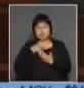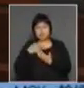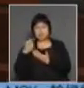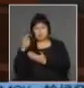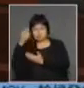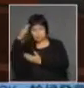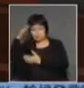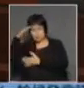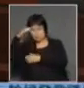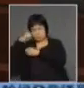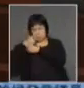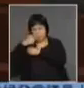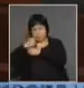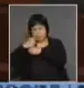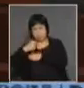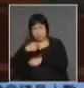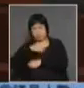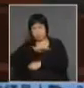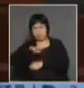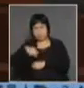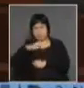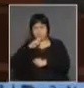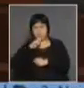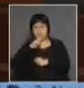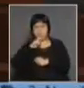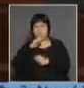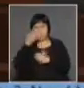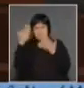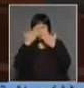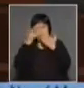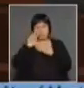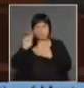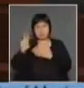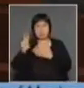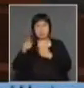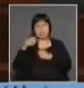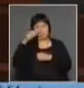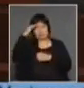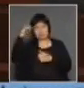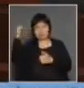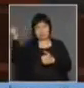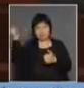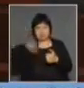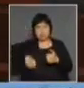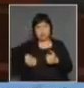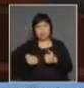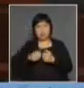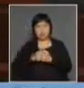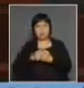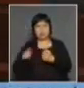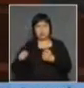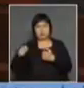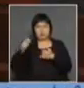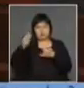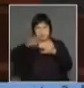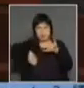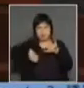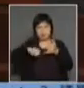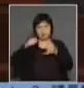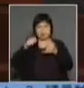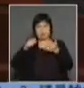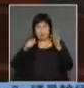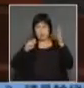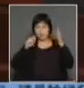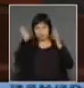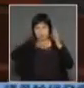呢，我們甚至電視見到呢警察打的呢都是打腳打手那些示